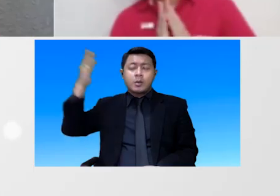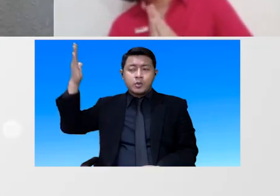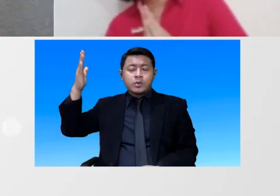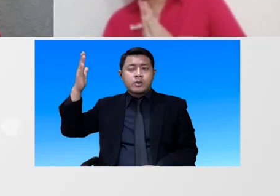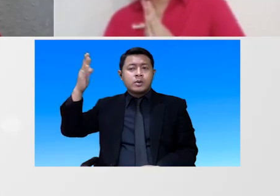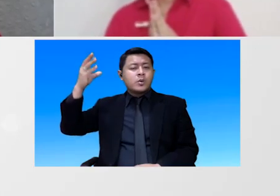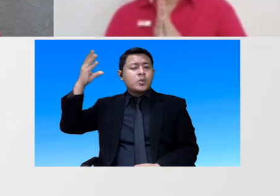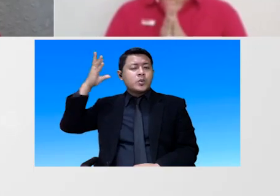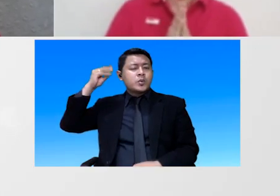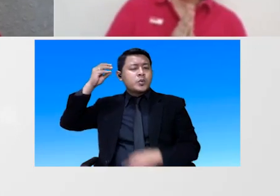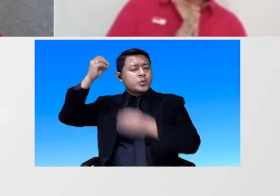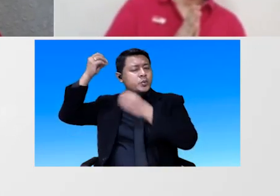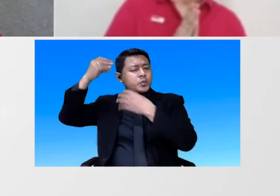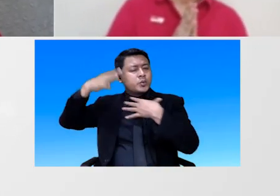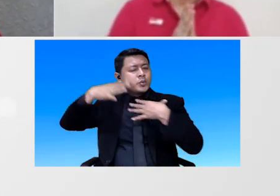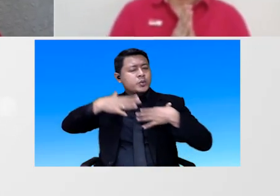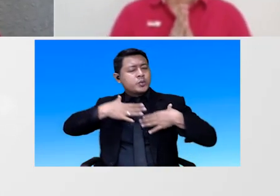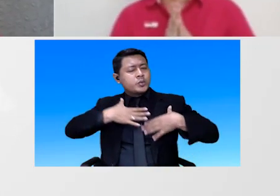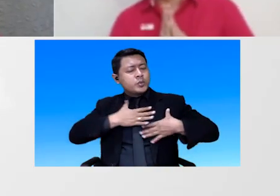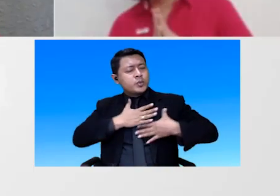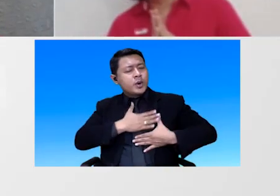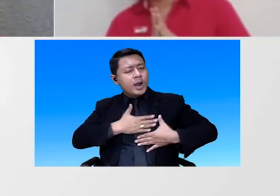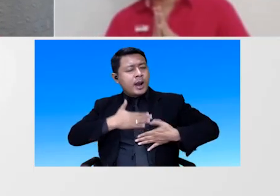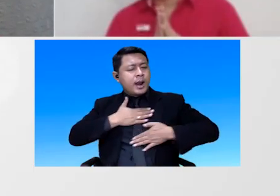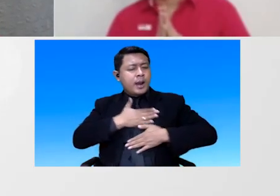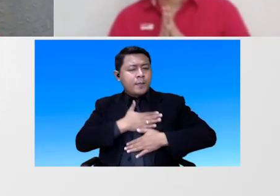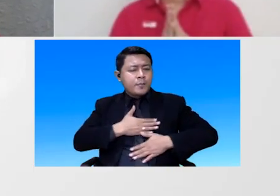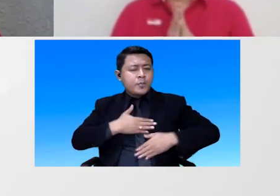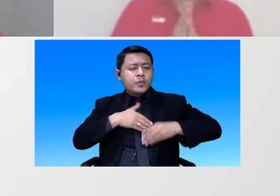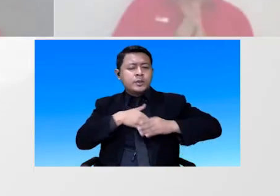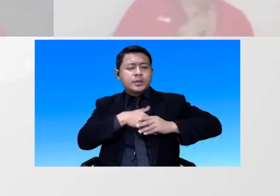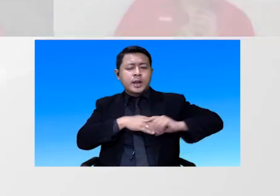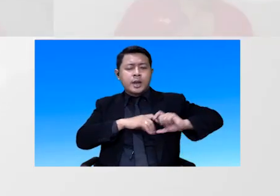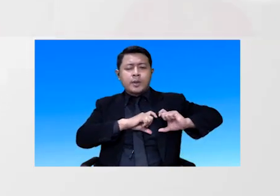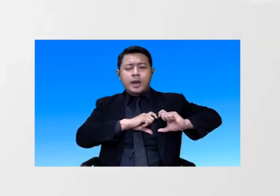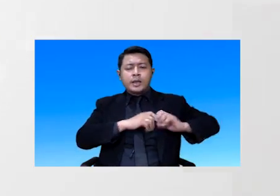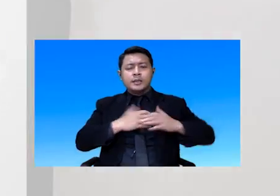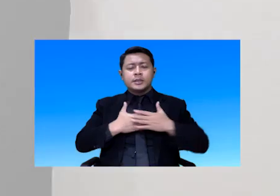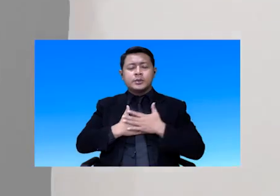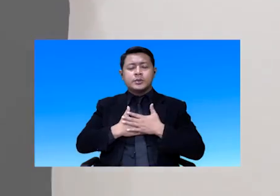Suaramu menggema lembut di dalam hatiku.